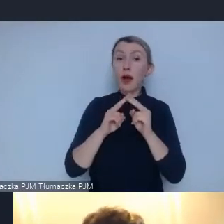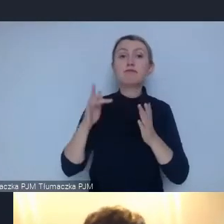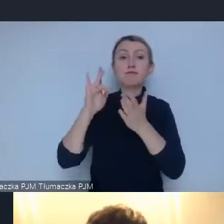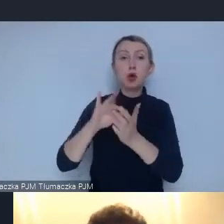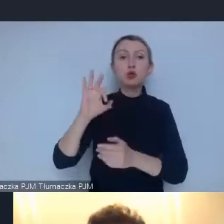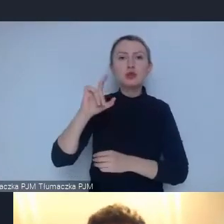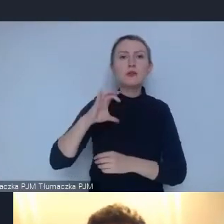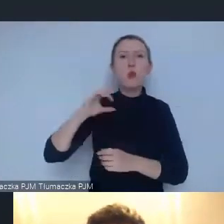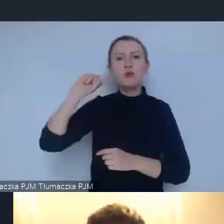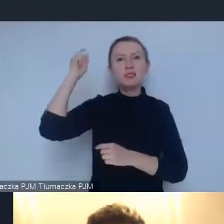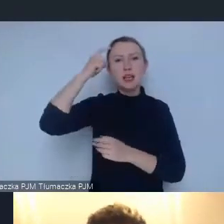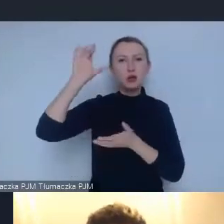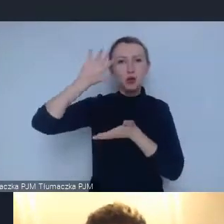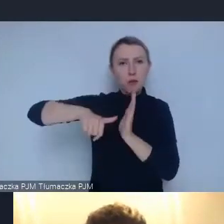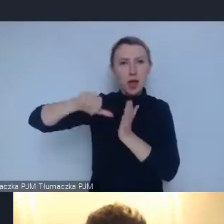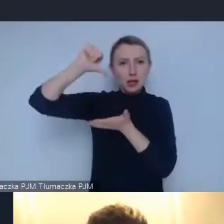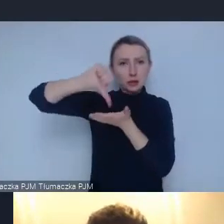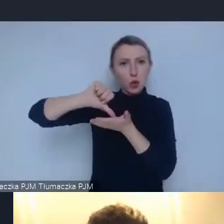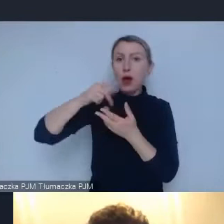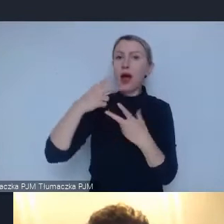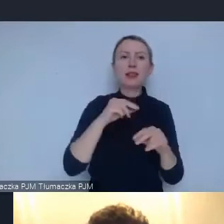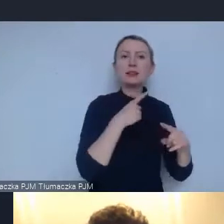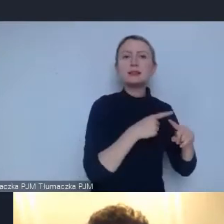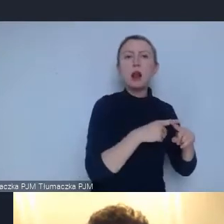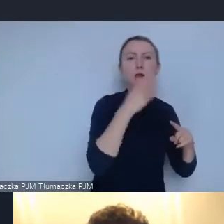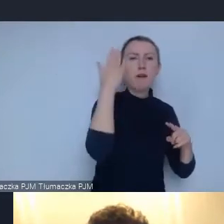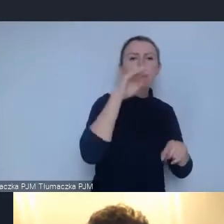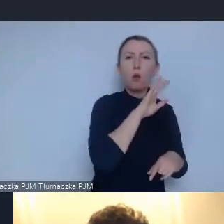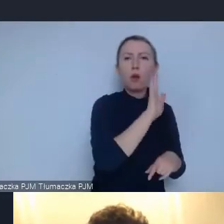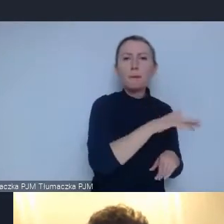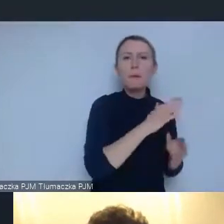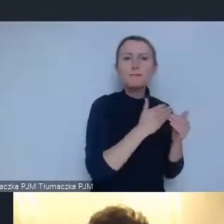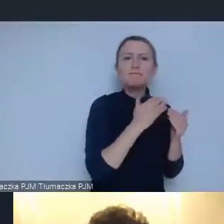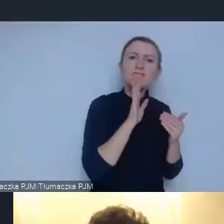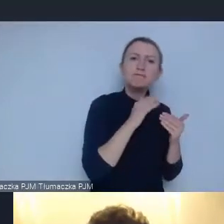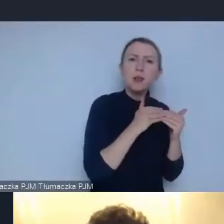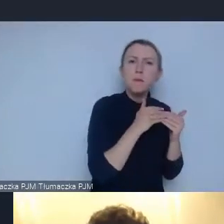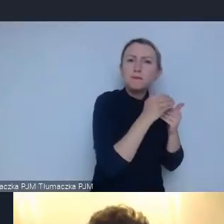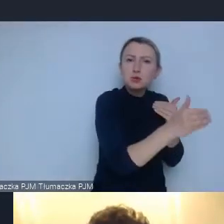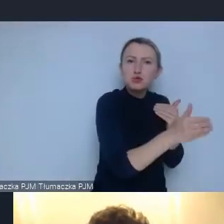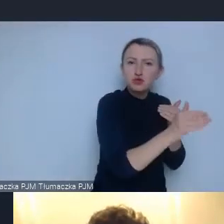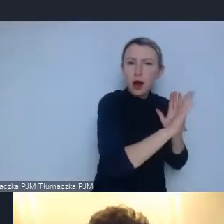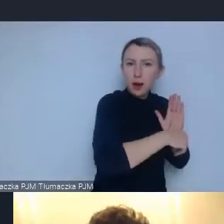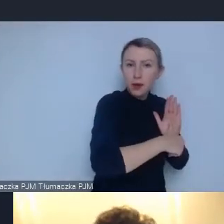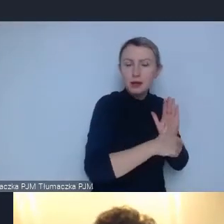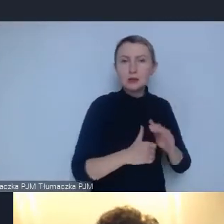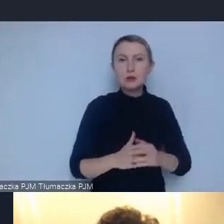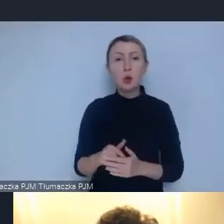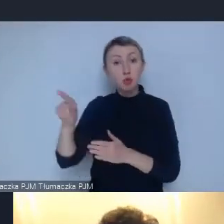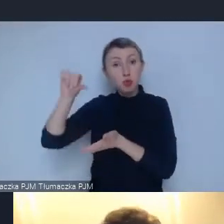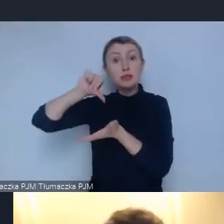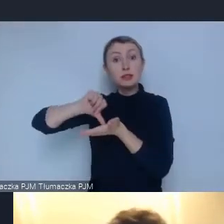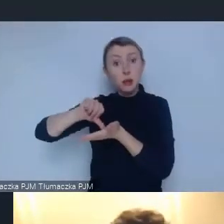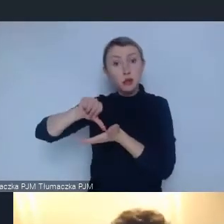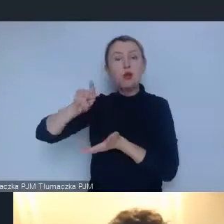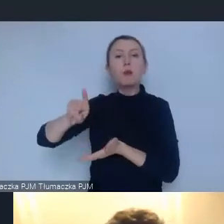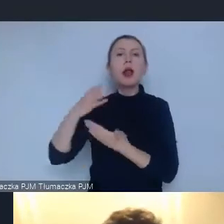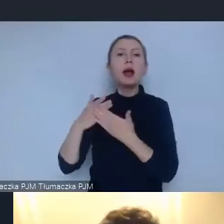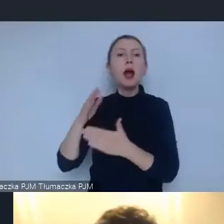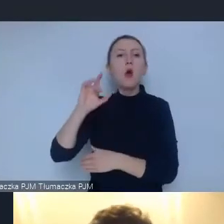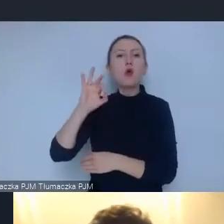miasta, a nie tak jak w Stalowej Woli, w jakimś sensie na obrzeżach. I dlatego